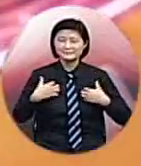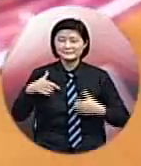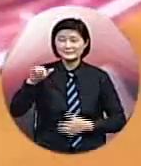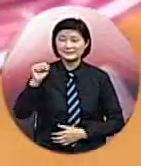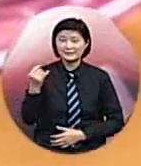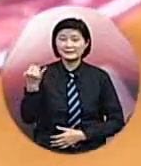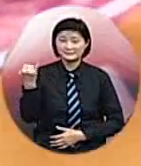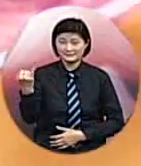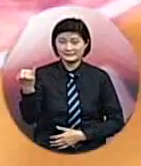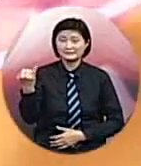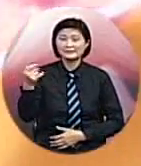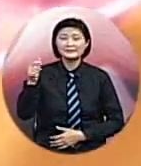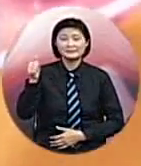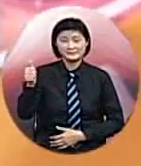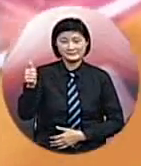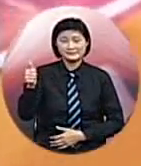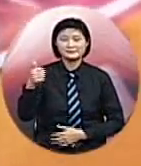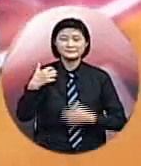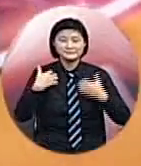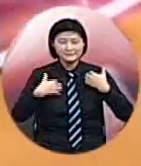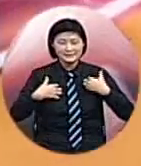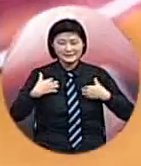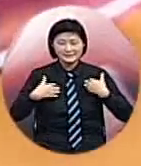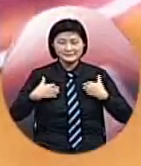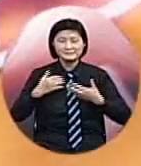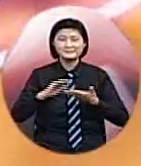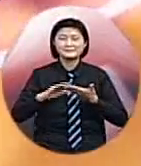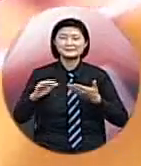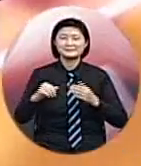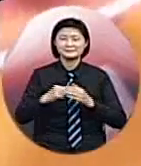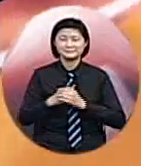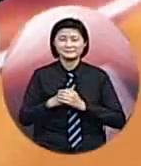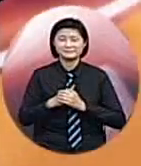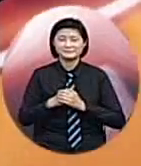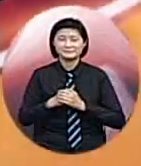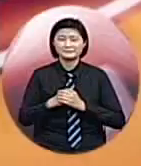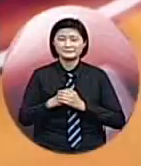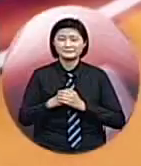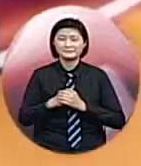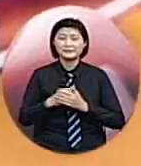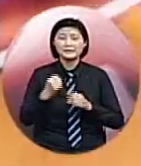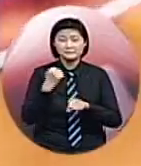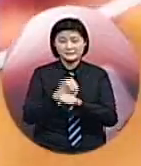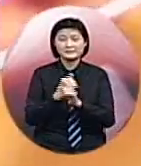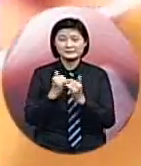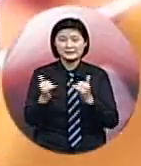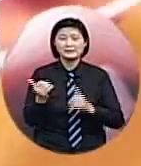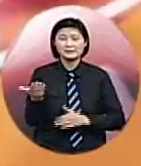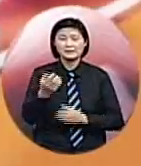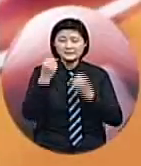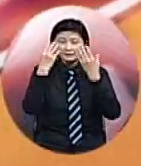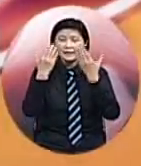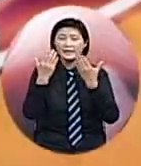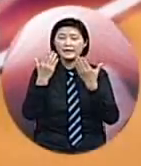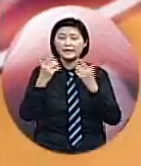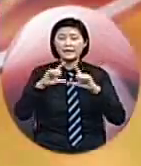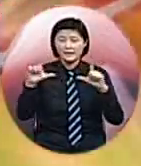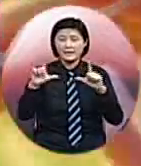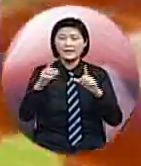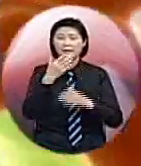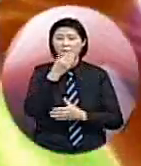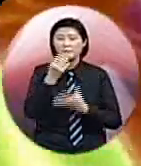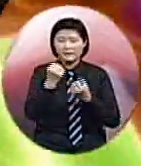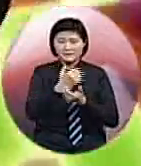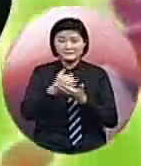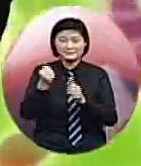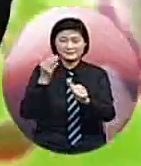씨, 이보영 씨. 예, 네, 반갑습니다. 네, 반갑습니다. 예. 네. 뭐, 네. 그리고 제작진 여러분들 새해 미리 인사드립니다. 새해 아유. 복